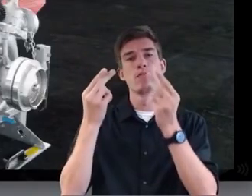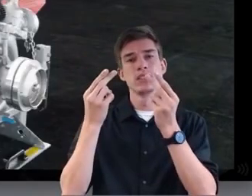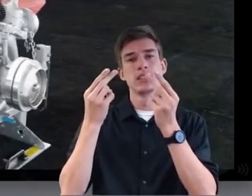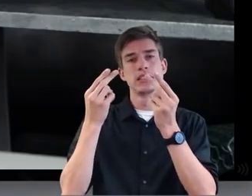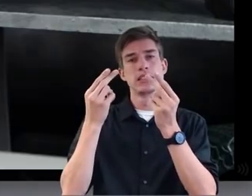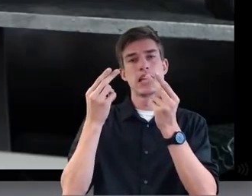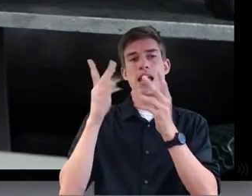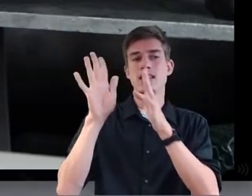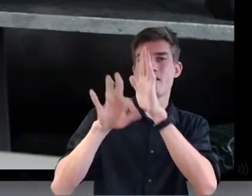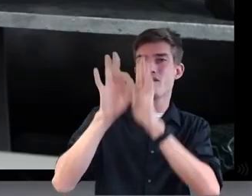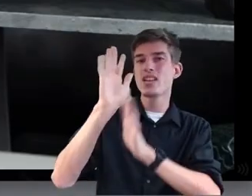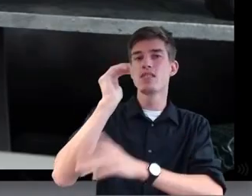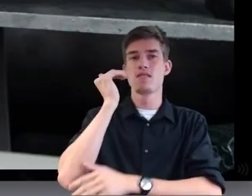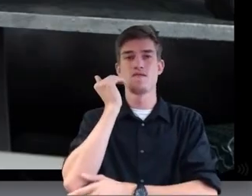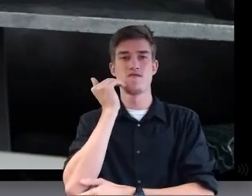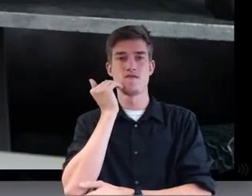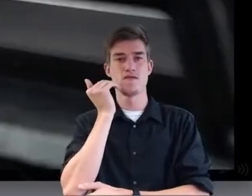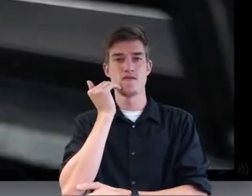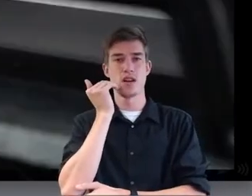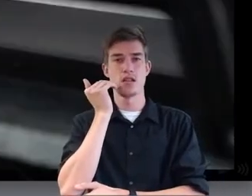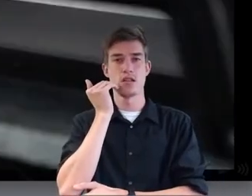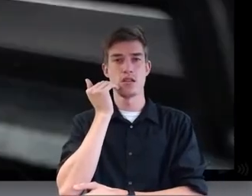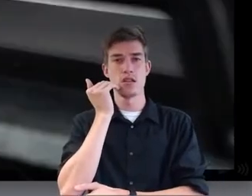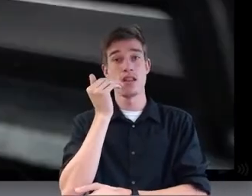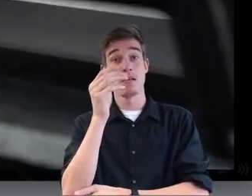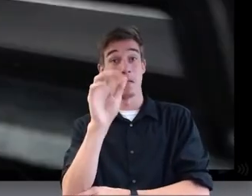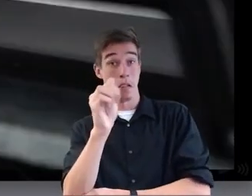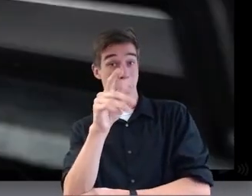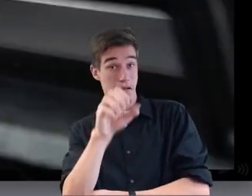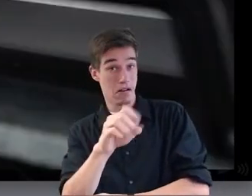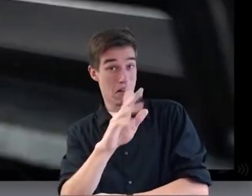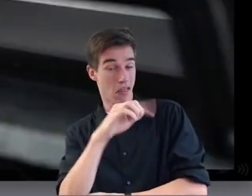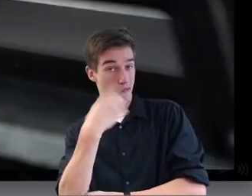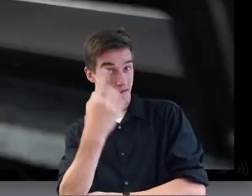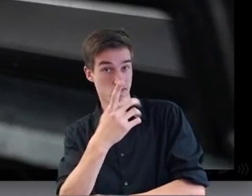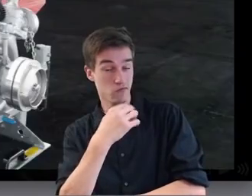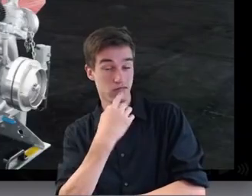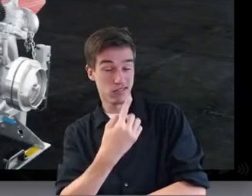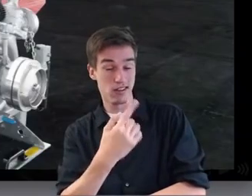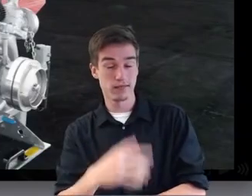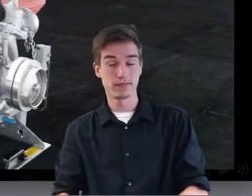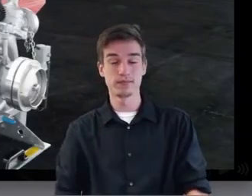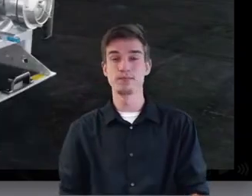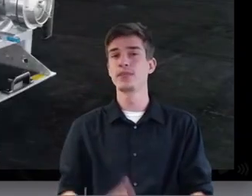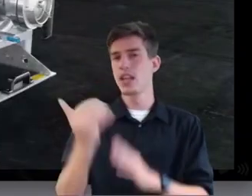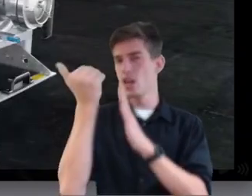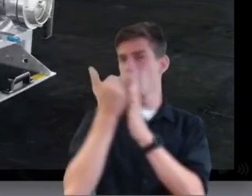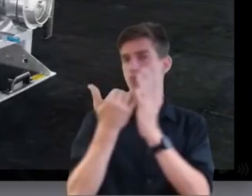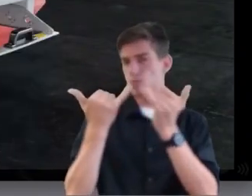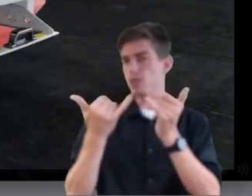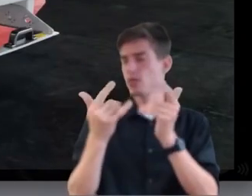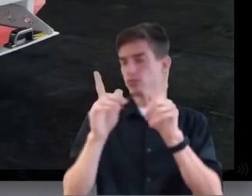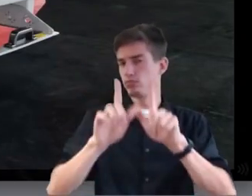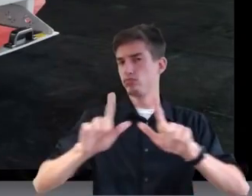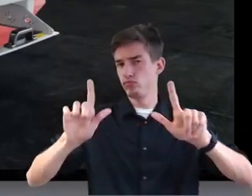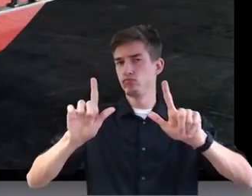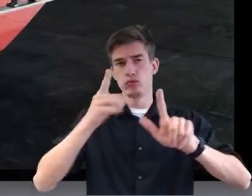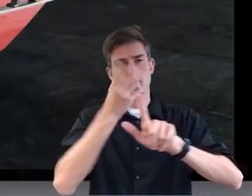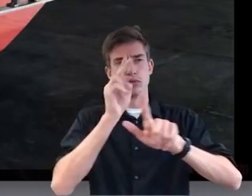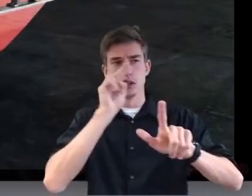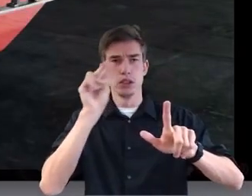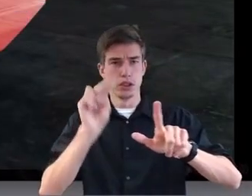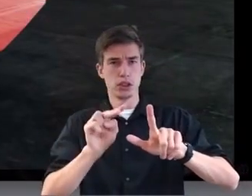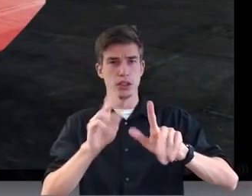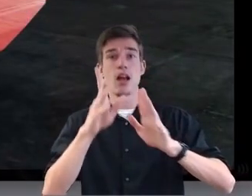vielleicht vorfinden? Vorsichtige Prognose? Also das Programm haben wir jetzt alle gesehen, das existiert.